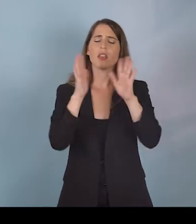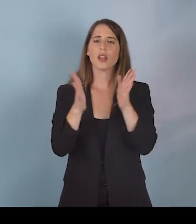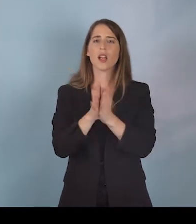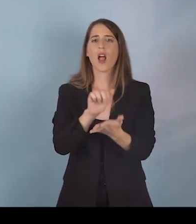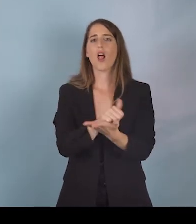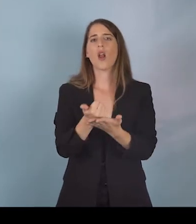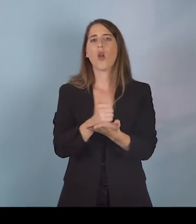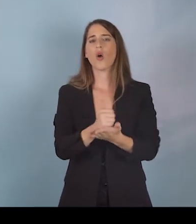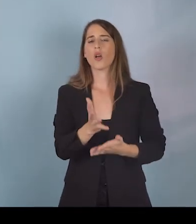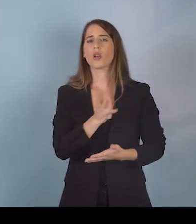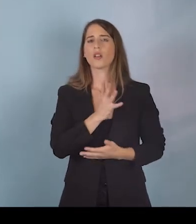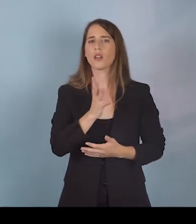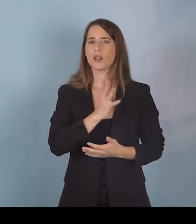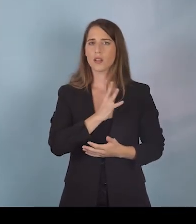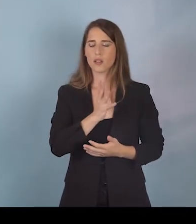ατόμων